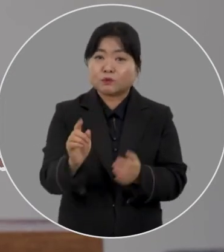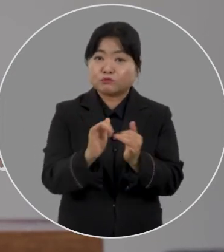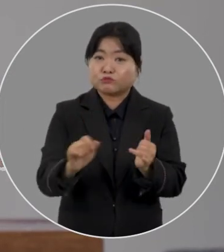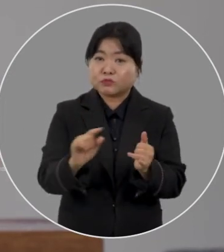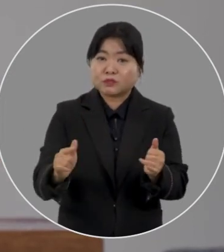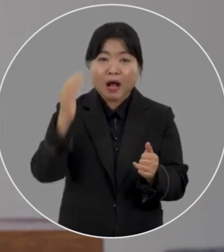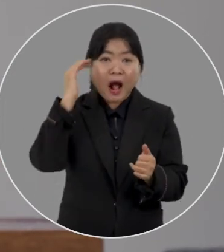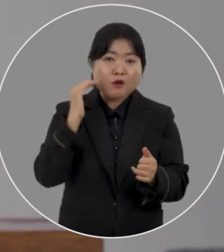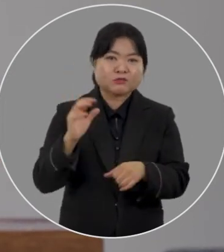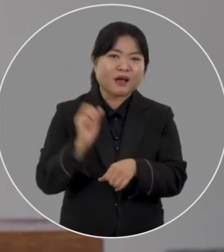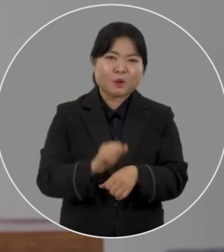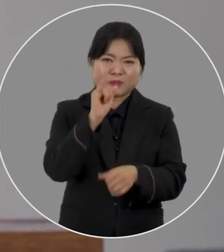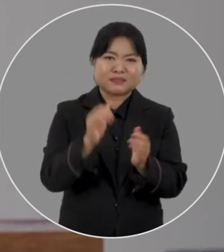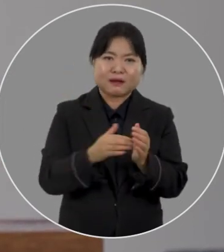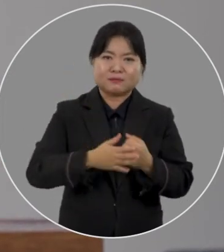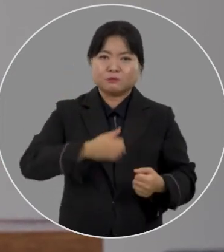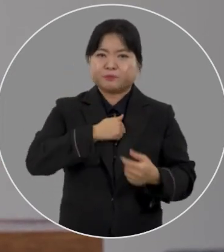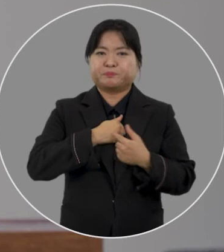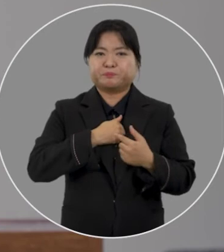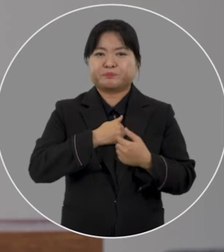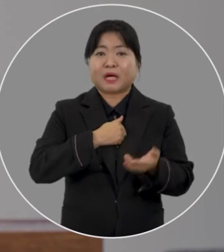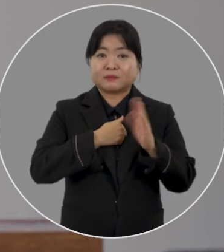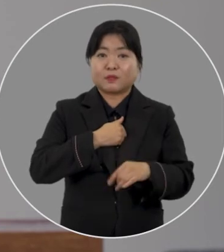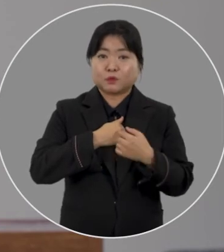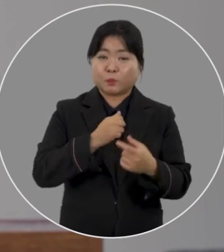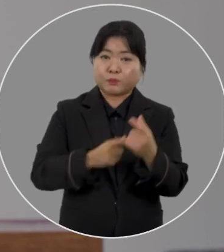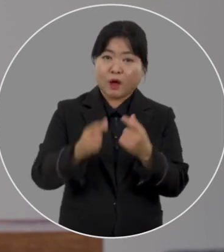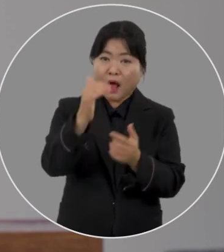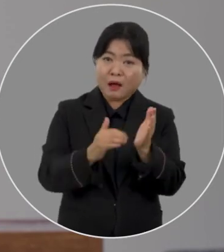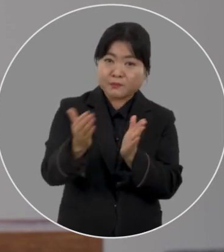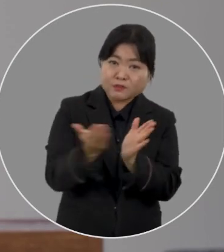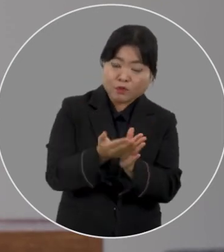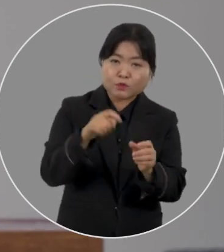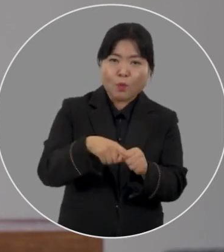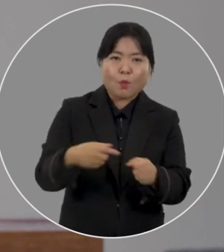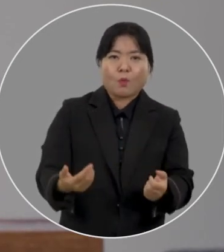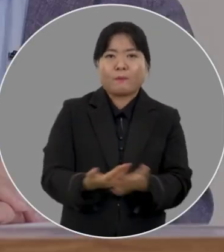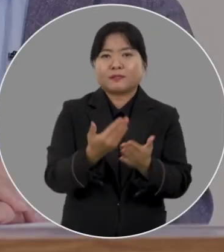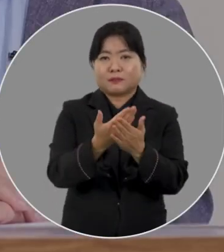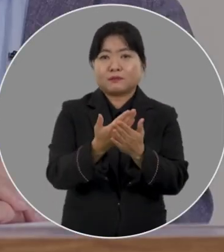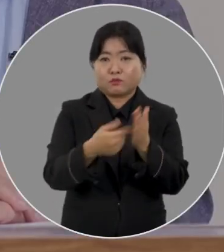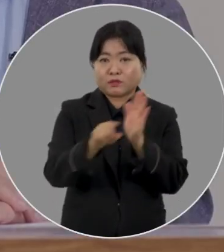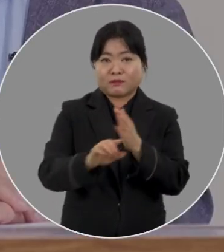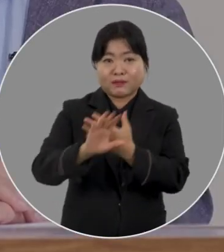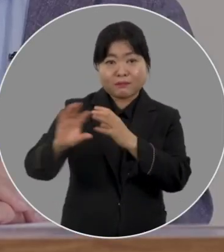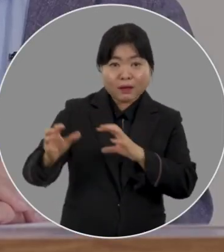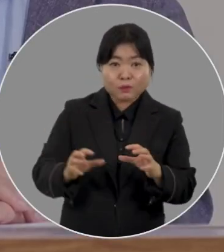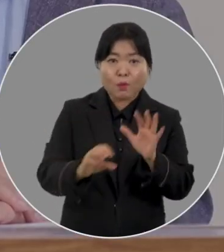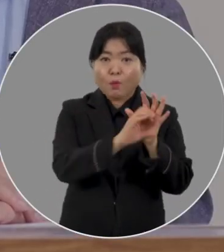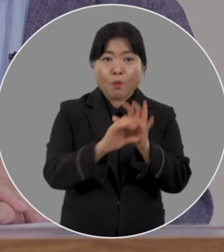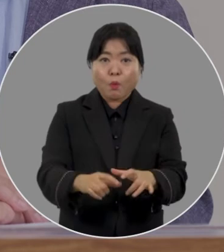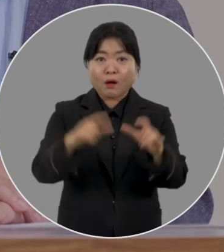분들은 한국이 잘하고 있으니까 거기 되게 자부심을 갖는데 이게 조금 더 합리적으로 발전하려면은 다른 나라도